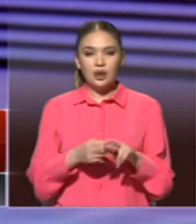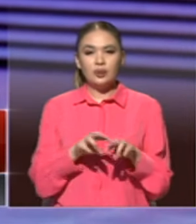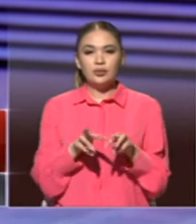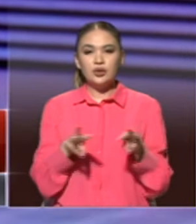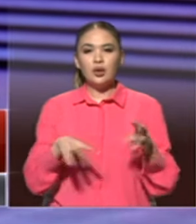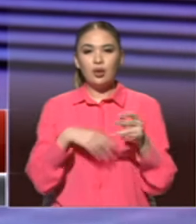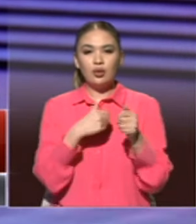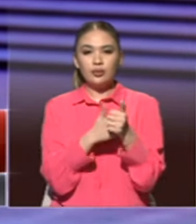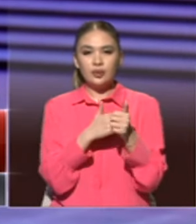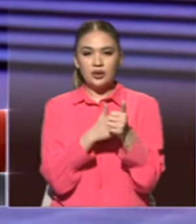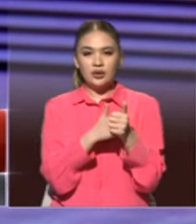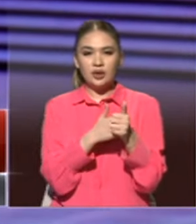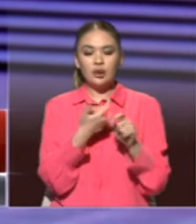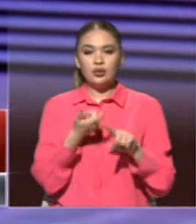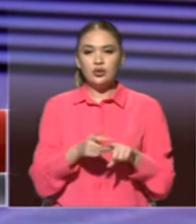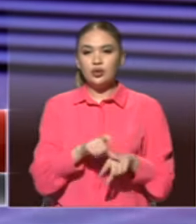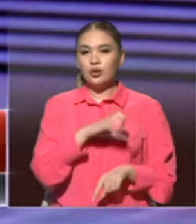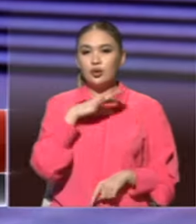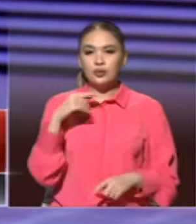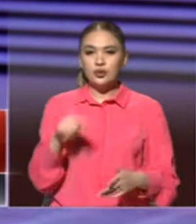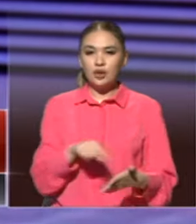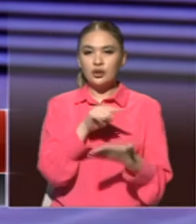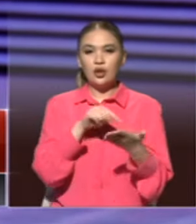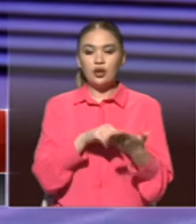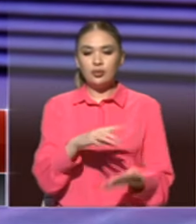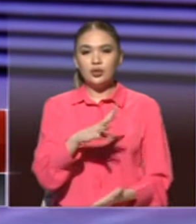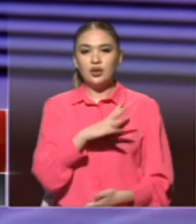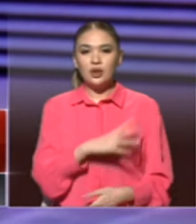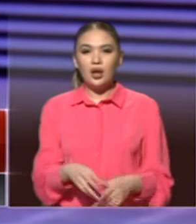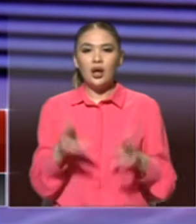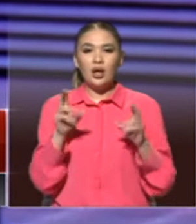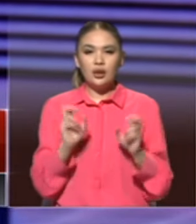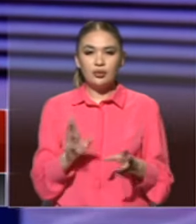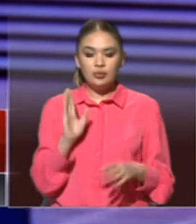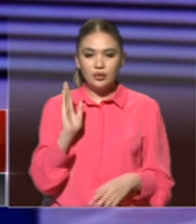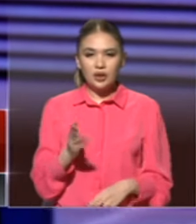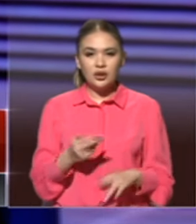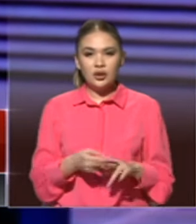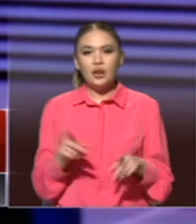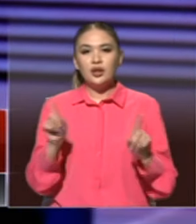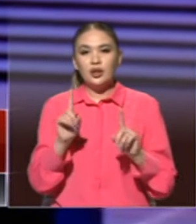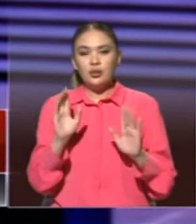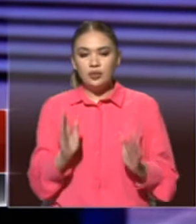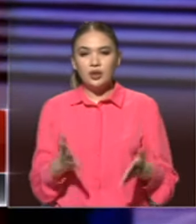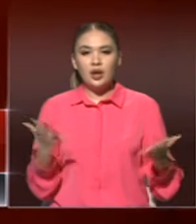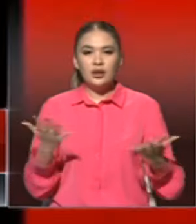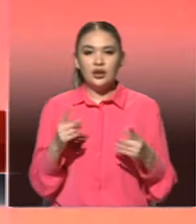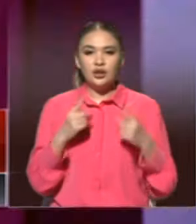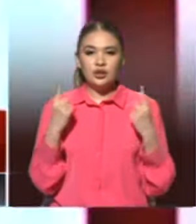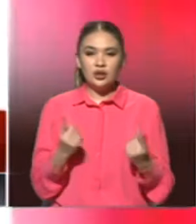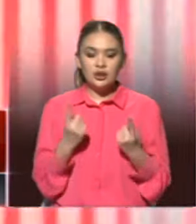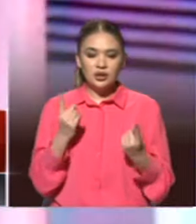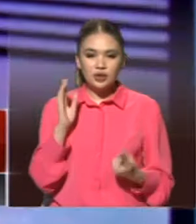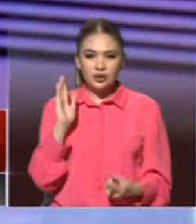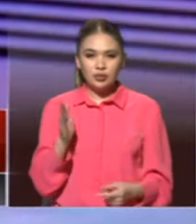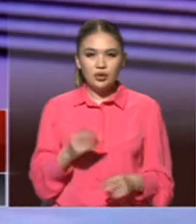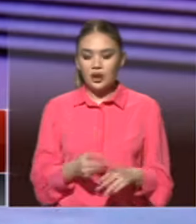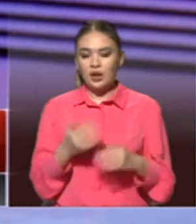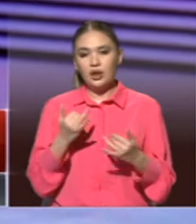орынбасарына өте көп сұрақтар болды. Қалай болады, не болады, қандай жеңілдік болады. Мәселе бүгінгіні сын